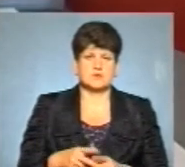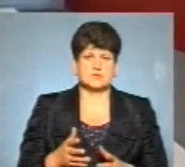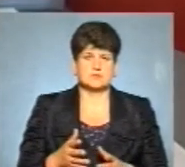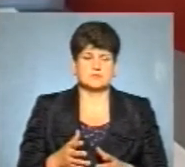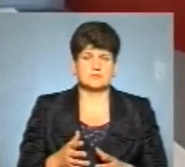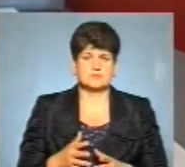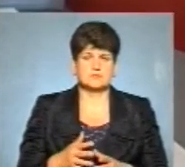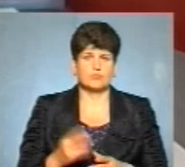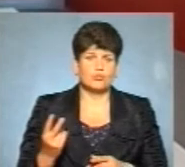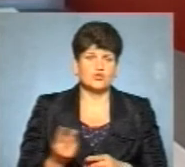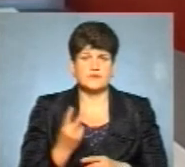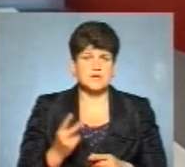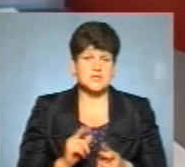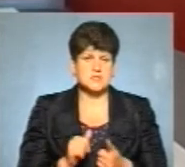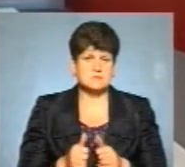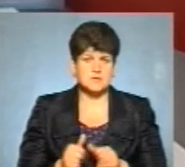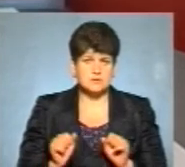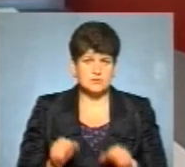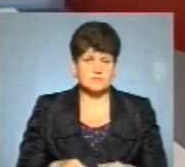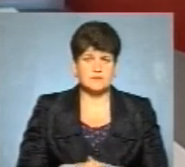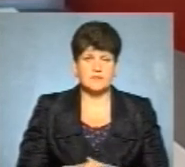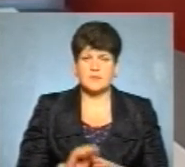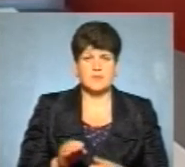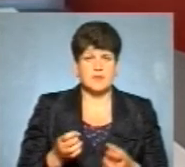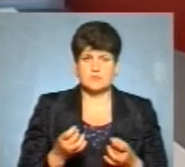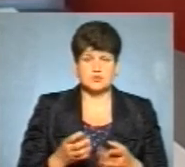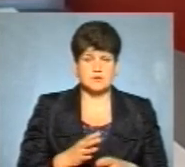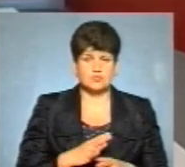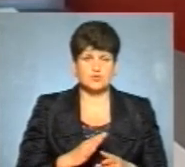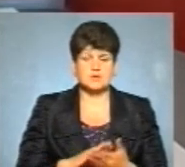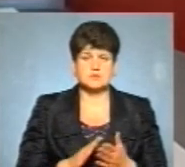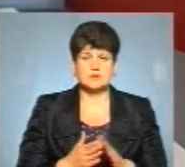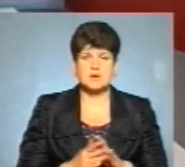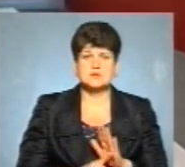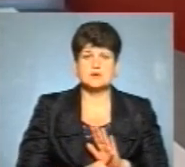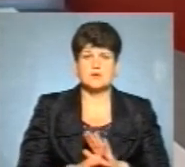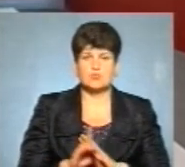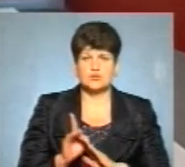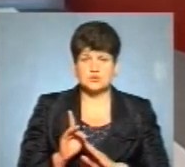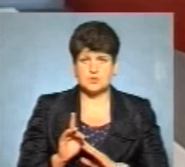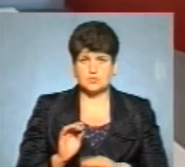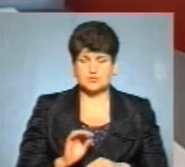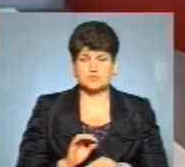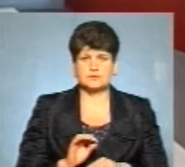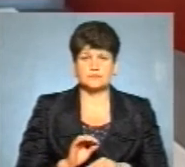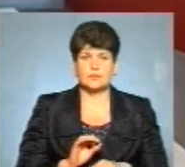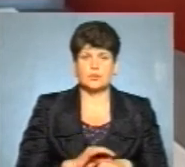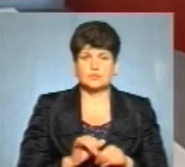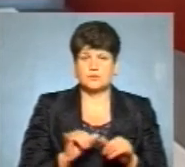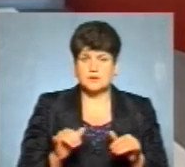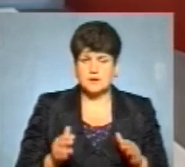можливо, подвійні зміни? Дуже непроста була ситуація на початку епідемії, і ми